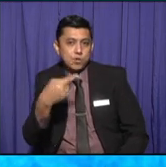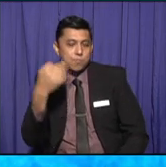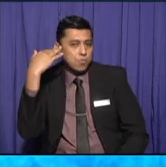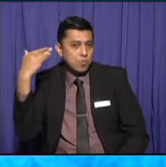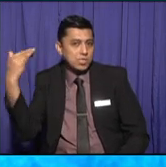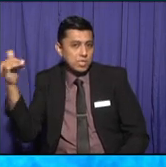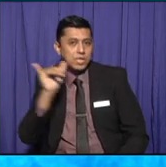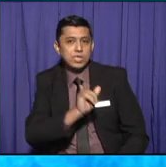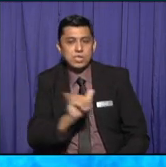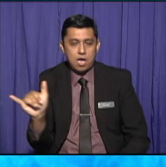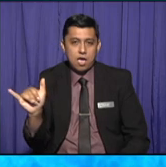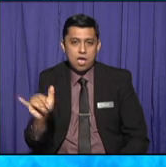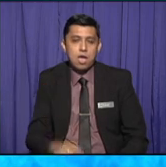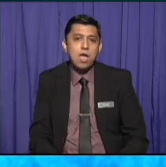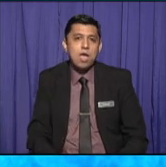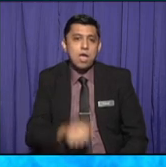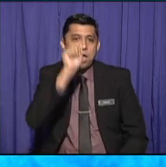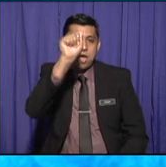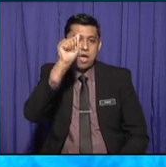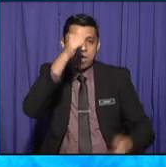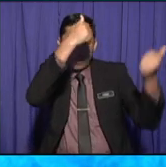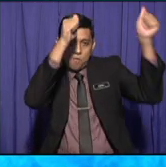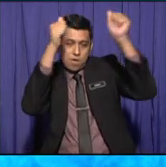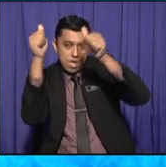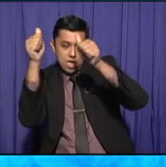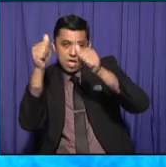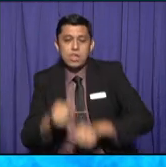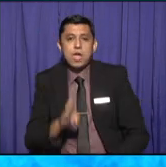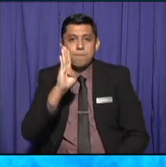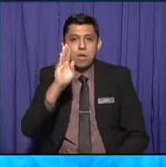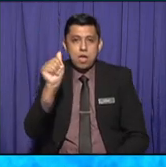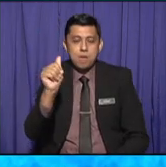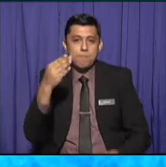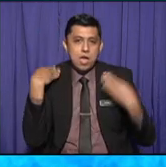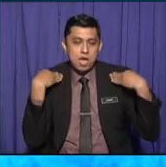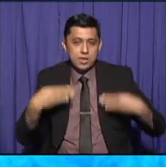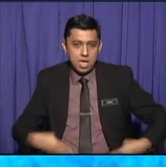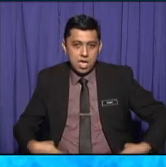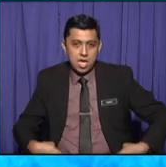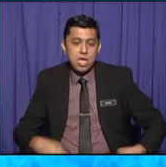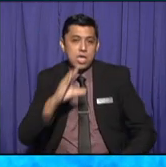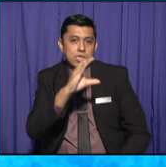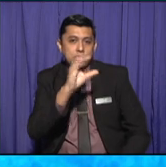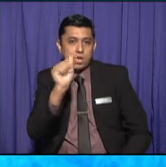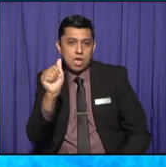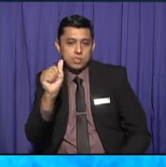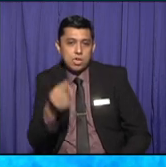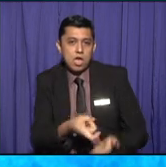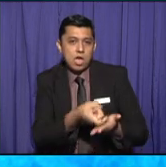sebut bunyinya. A awan, ba badan,